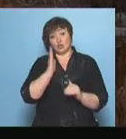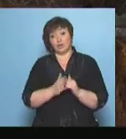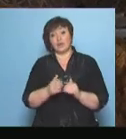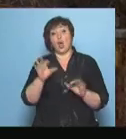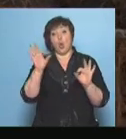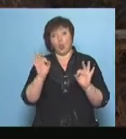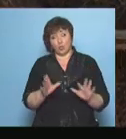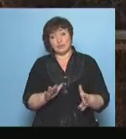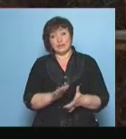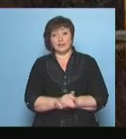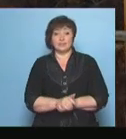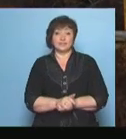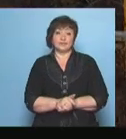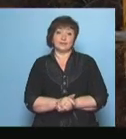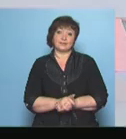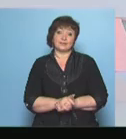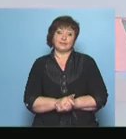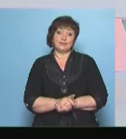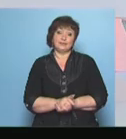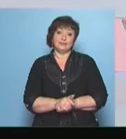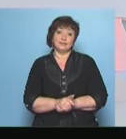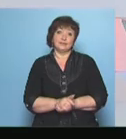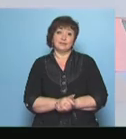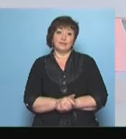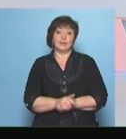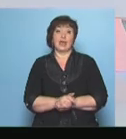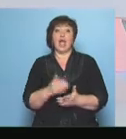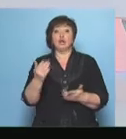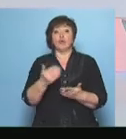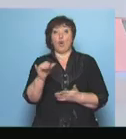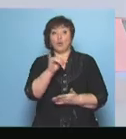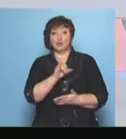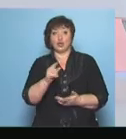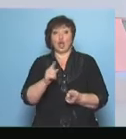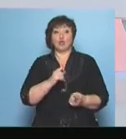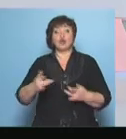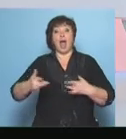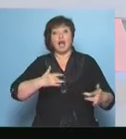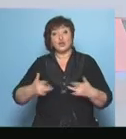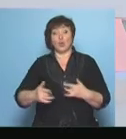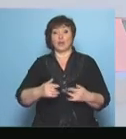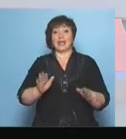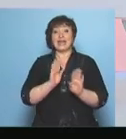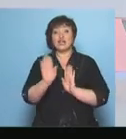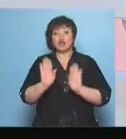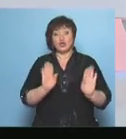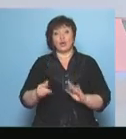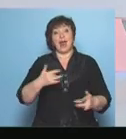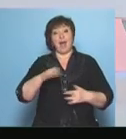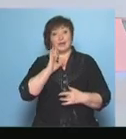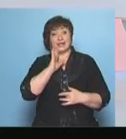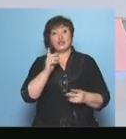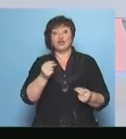Горов, телеканал «Моя Удмуртия». Кто в Удмуртии лучший актер, режиссер и актриса, и чей спектакль –